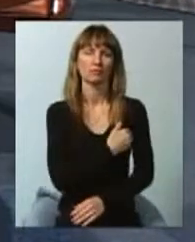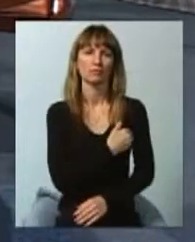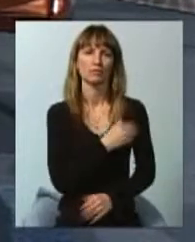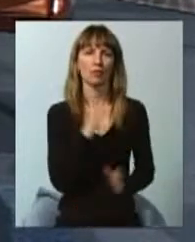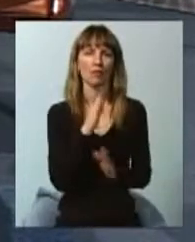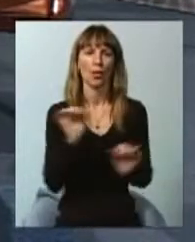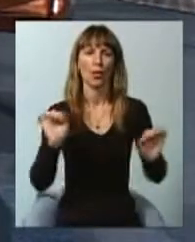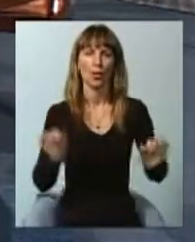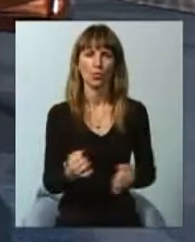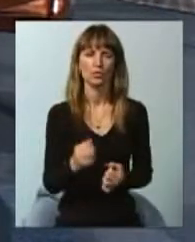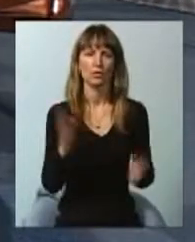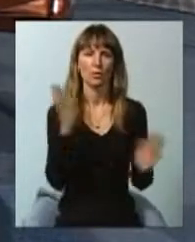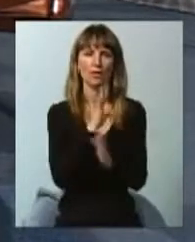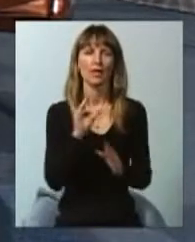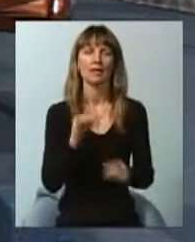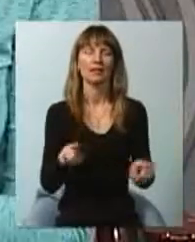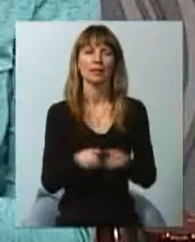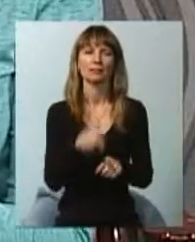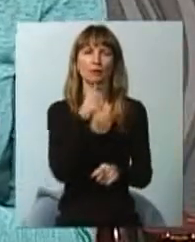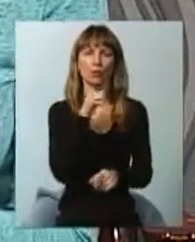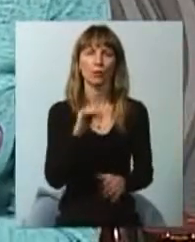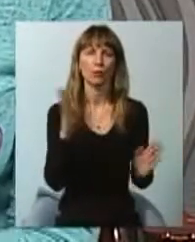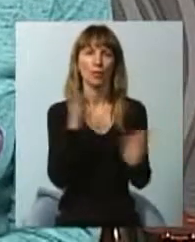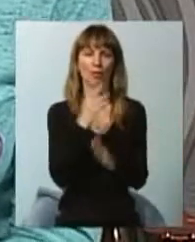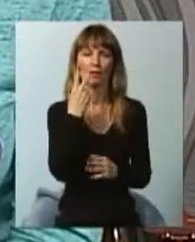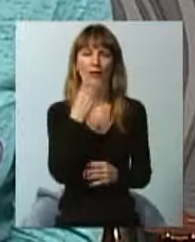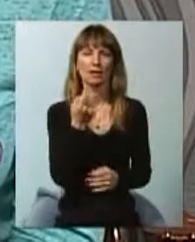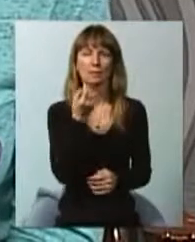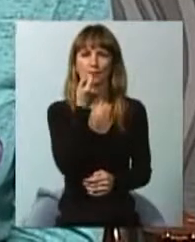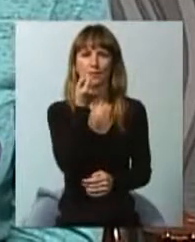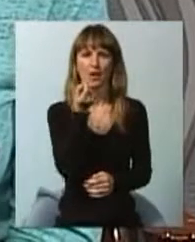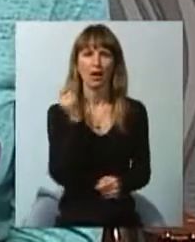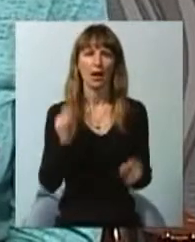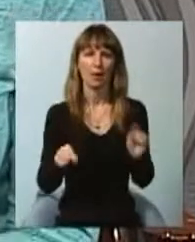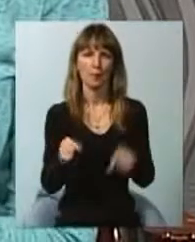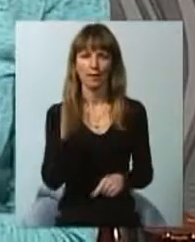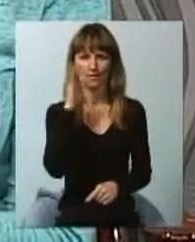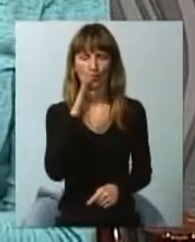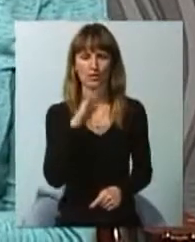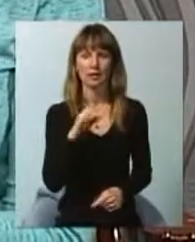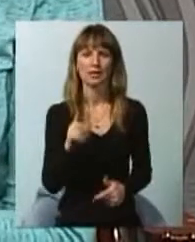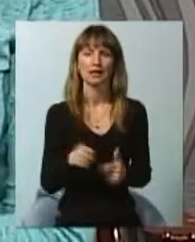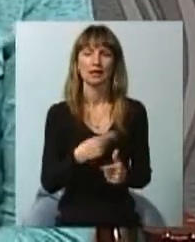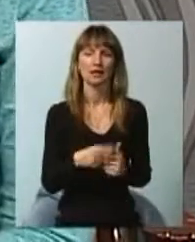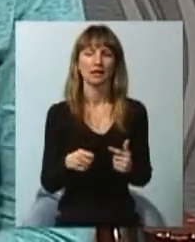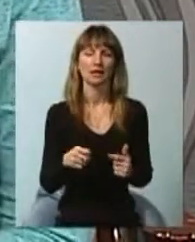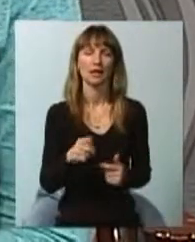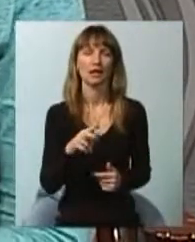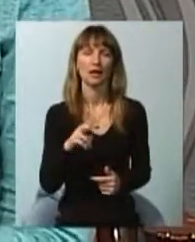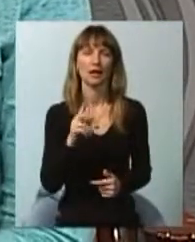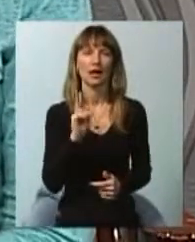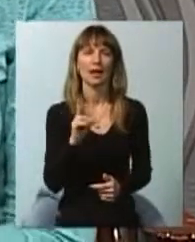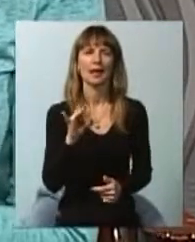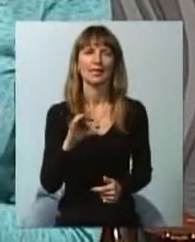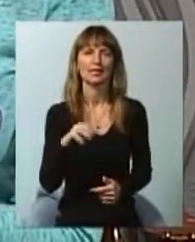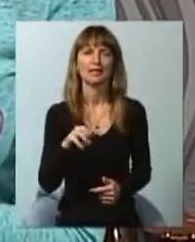воно охолоджується повітря, і таким чином у повітрі ми бачимо такі маленькі-маленькі крапельки води, або навіть кристалики льоду, якщо на